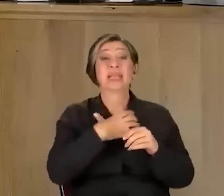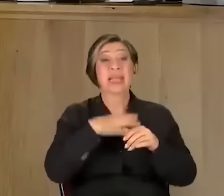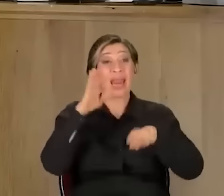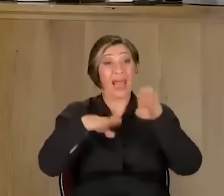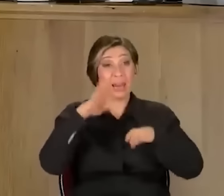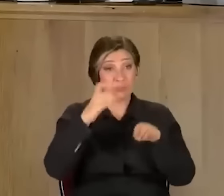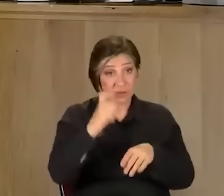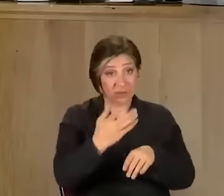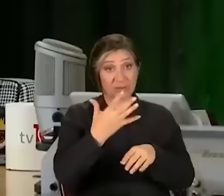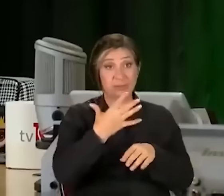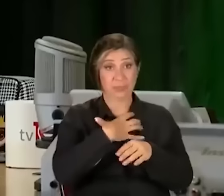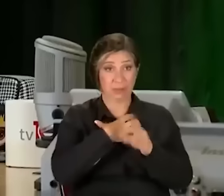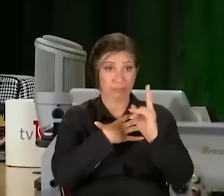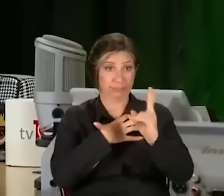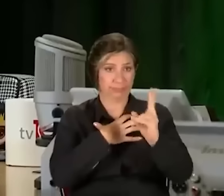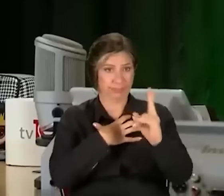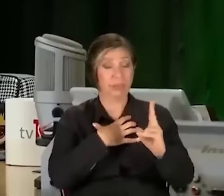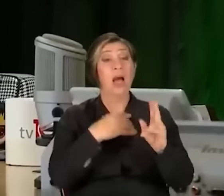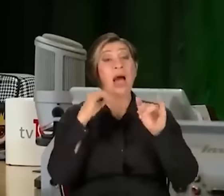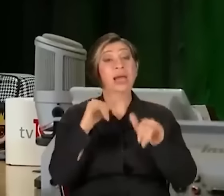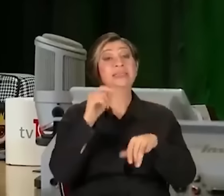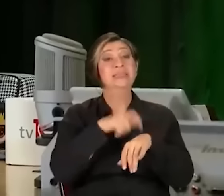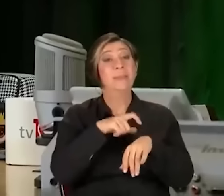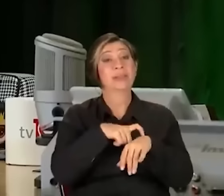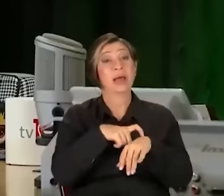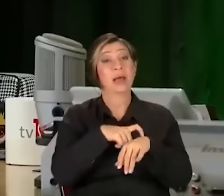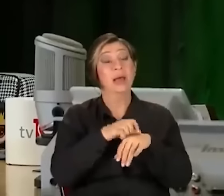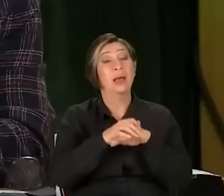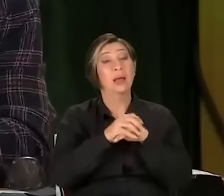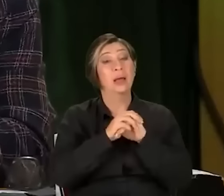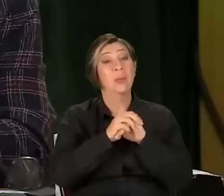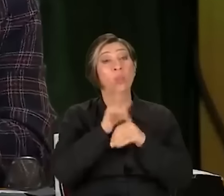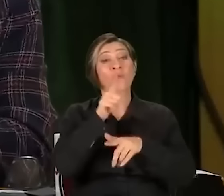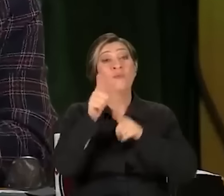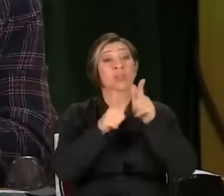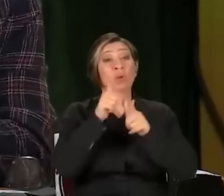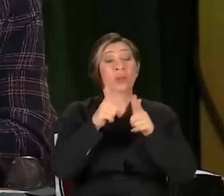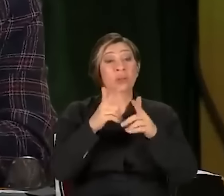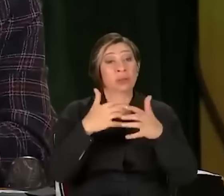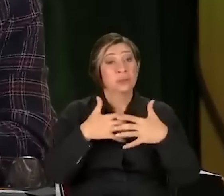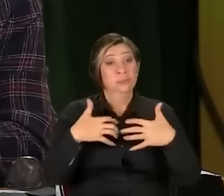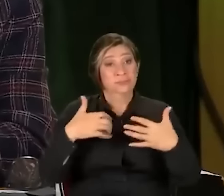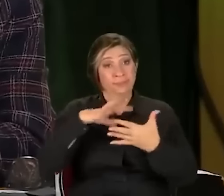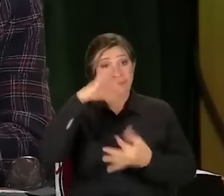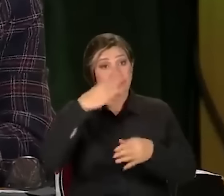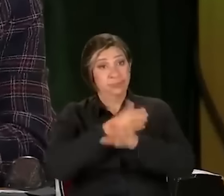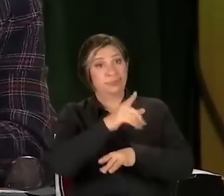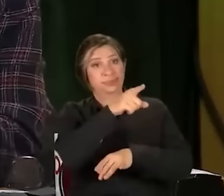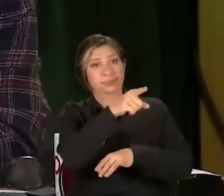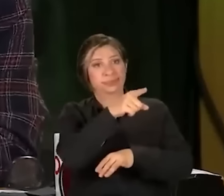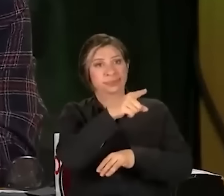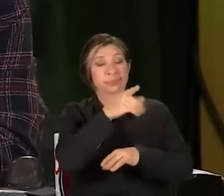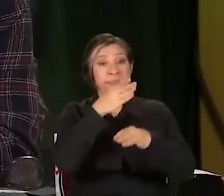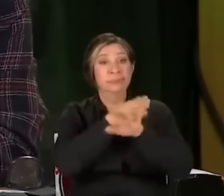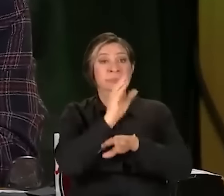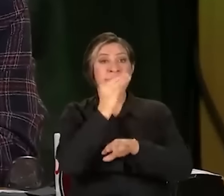kanalının reklamcısın. Okey. Ama aynı zamanda bu videoların kahramanı, asıl karaktersin.